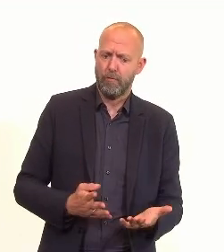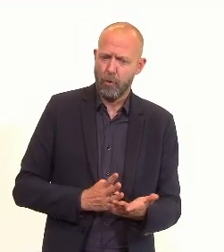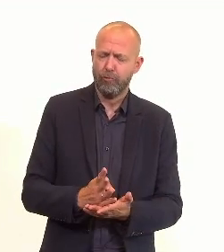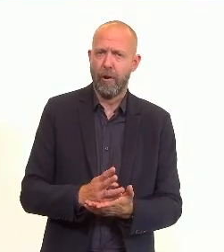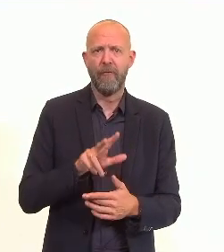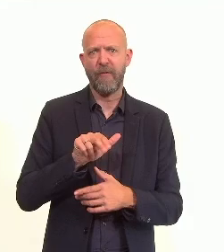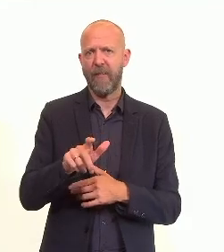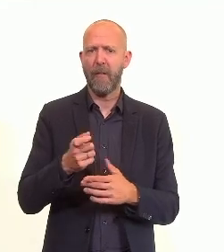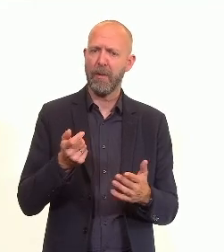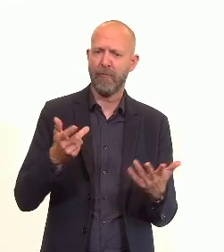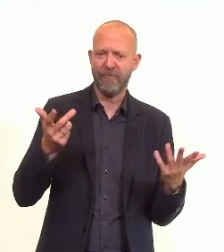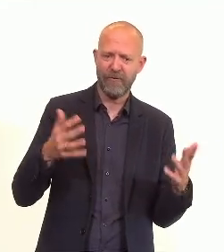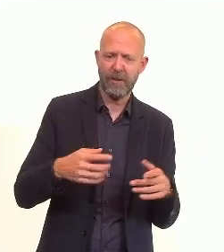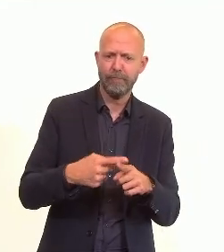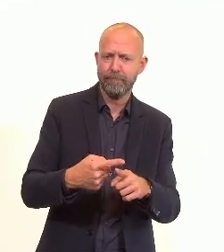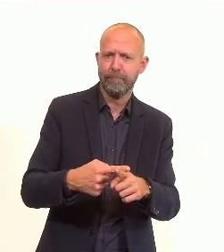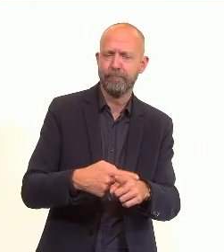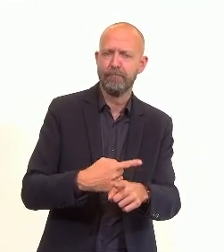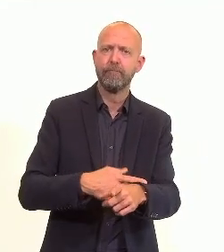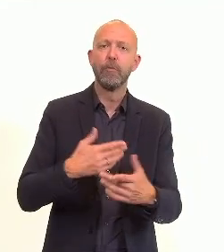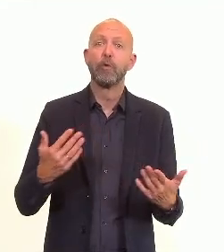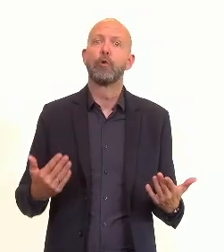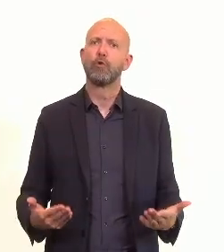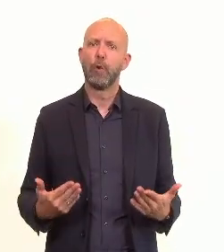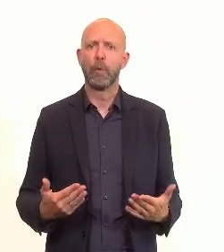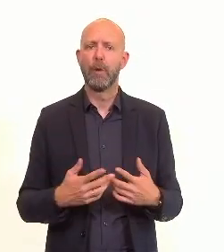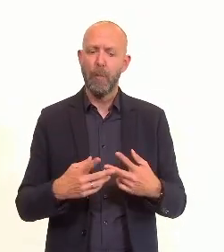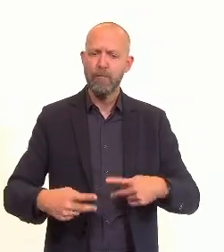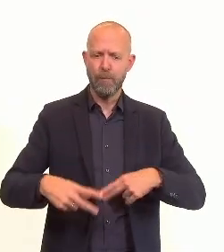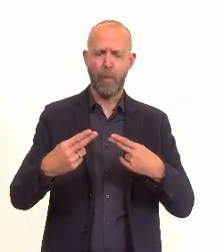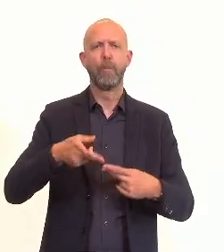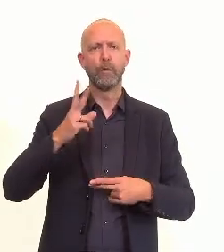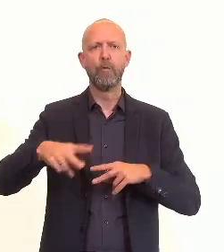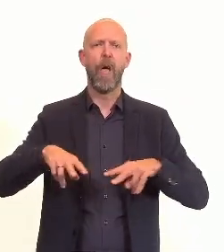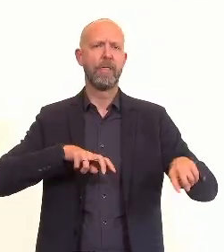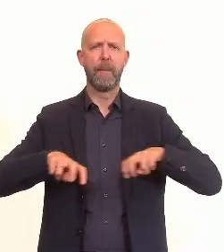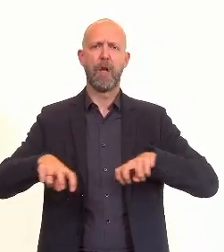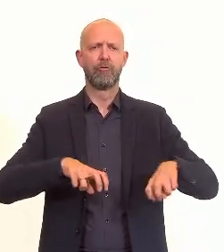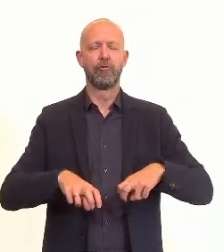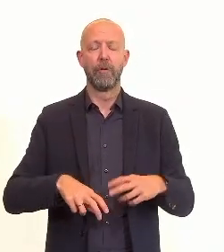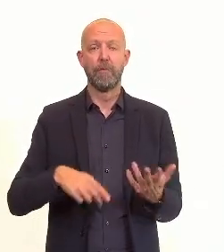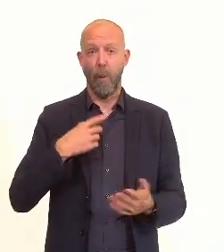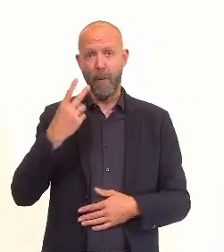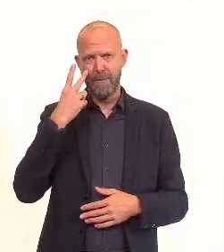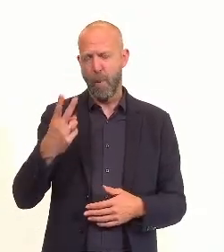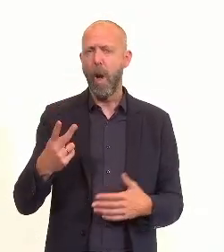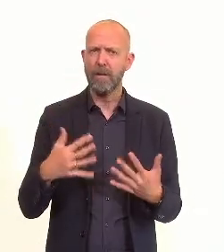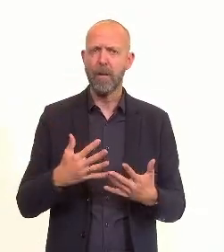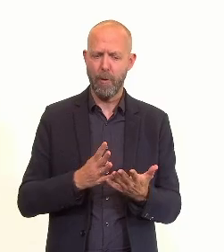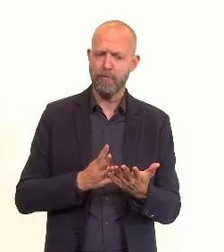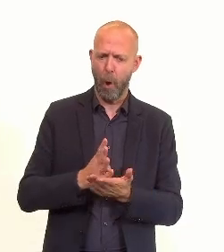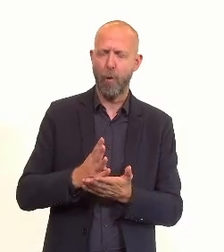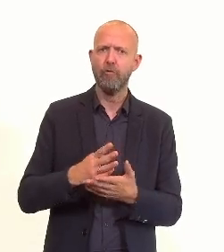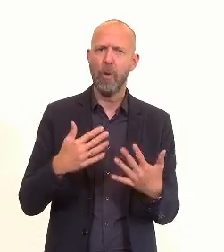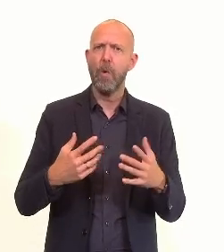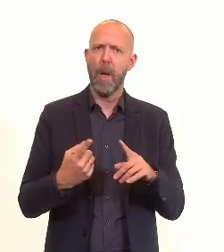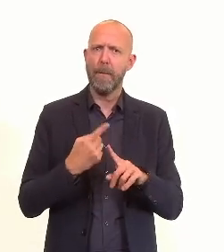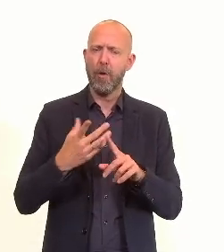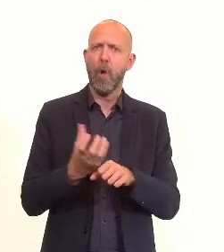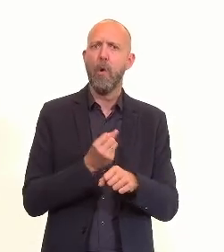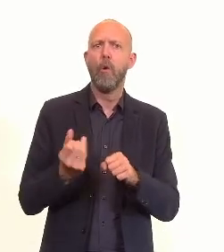appelle maintenant des ateliers de déblocage. Et donc, ça apprend aussi à chacun à savoir quelles sont les étapes et la méthodologie de gestion de